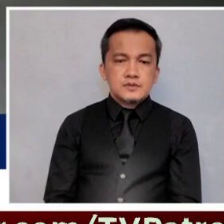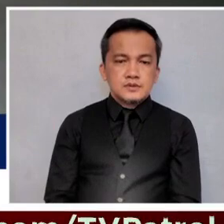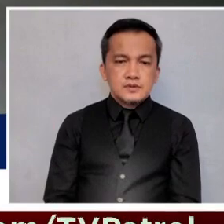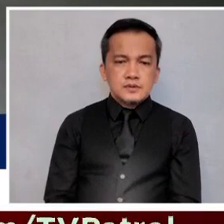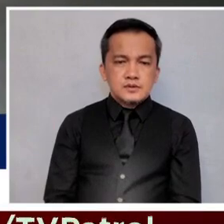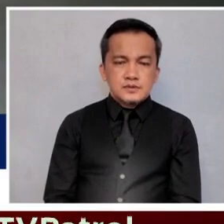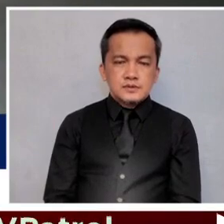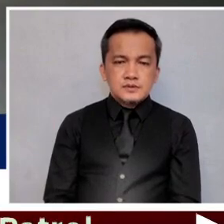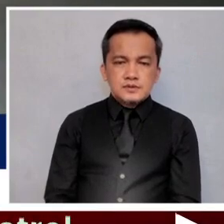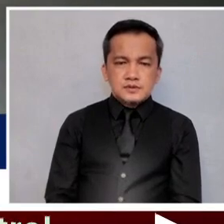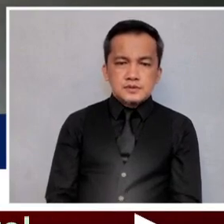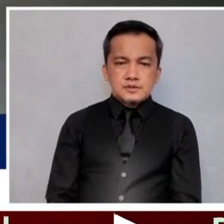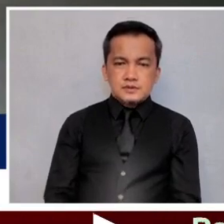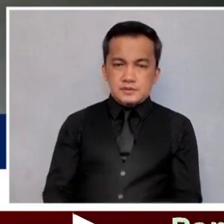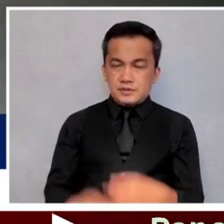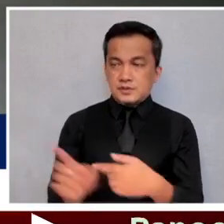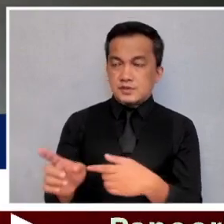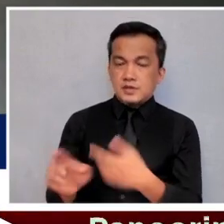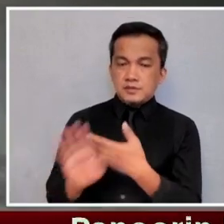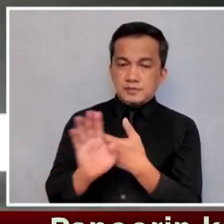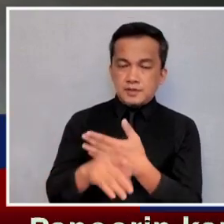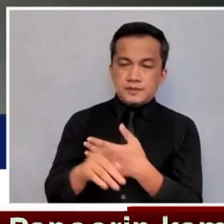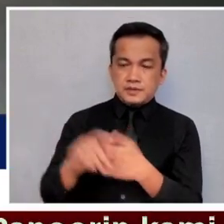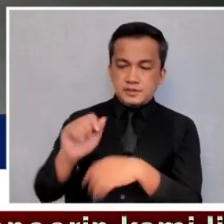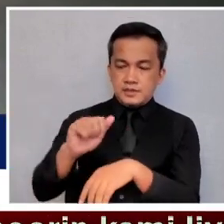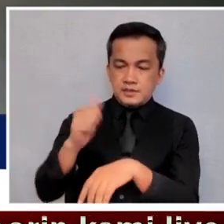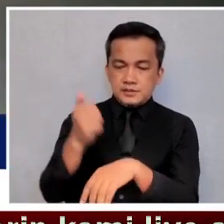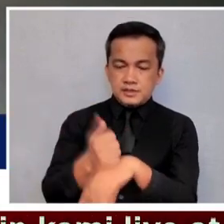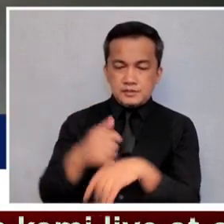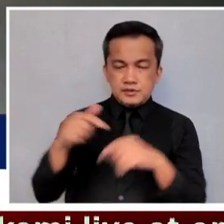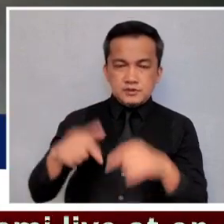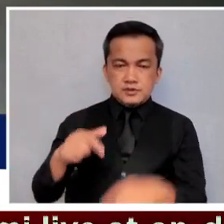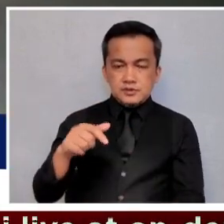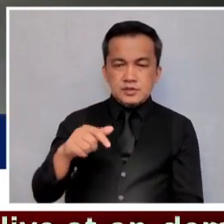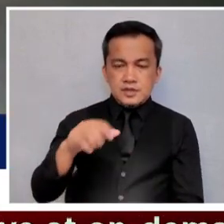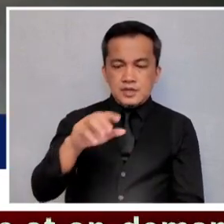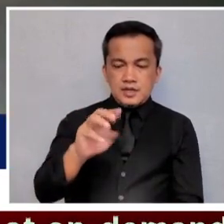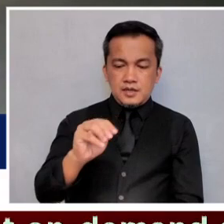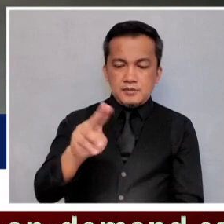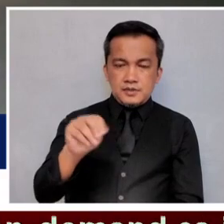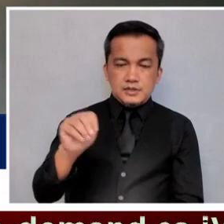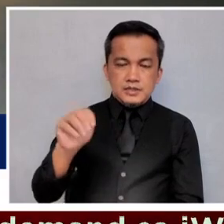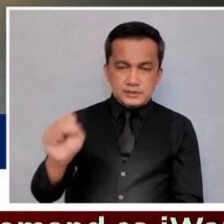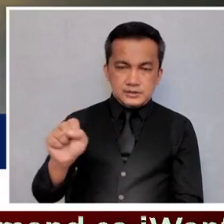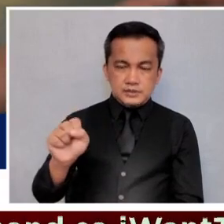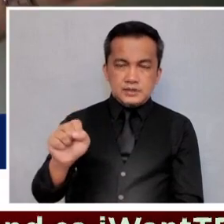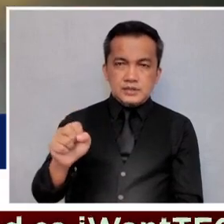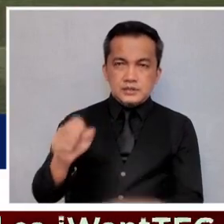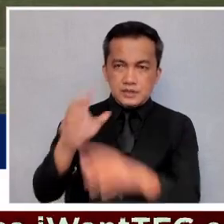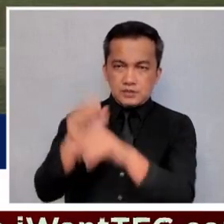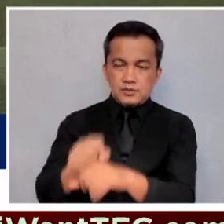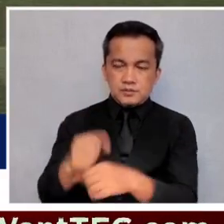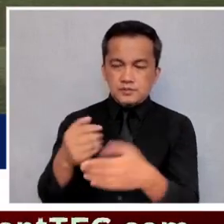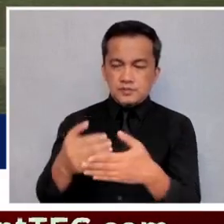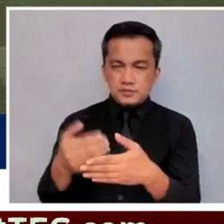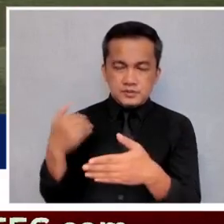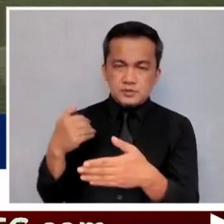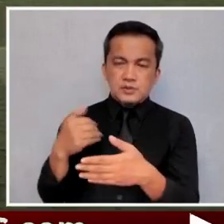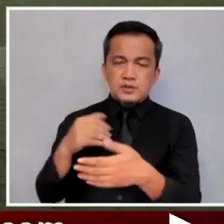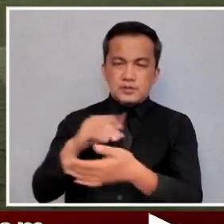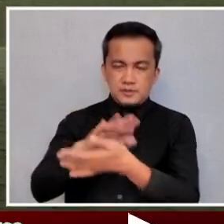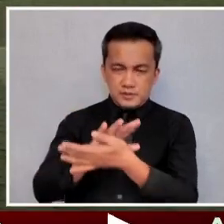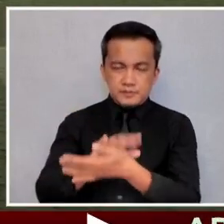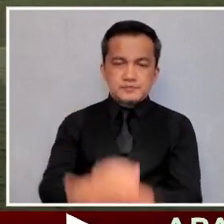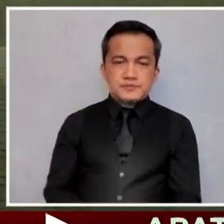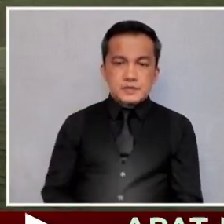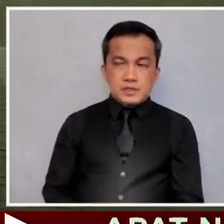Karen, ibabalik na yung setup dito sa Manila North Cemetery sa nakagawian tuwing undas bago ang pandemya. Dito sa likod ko, magsisetup ulit